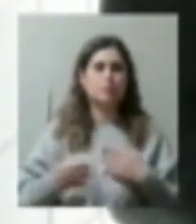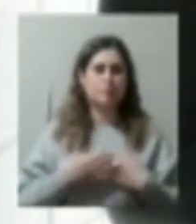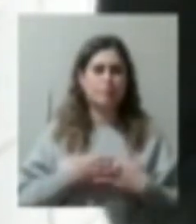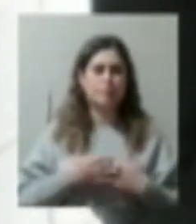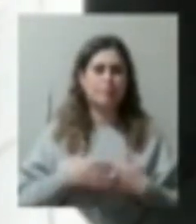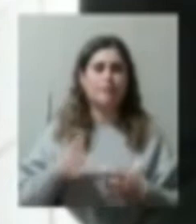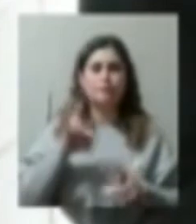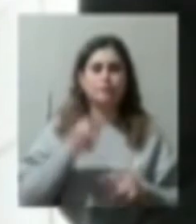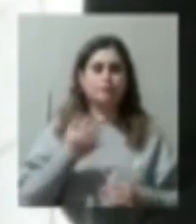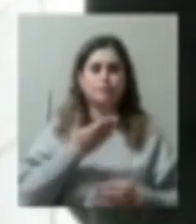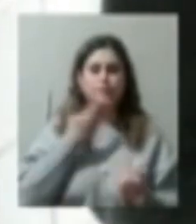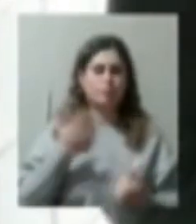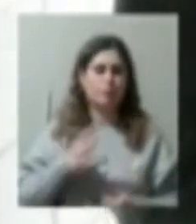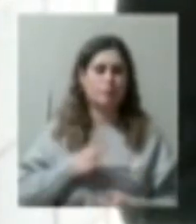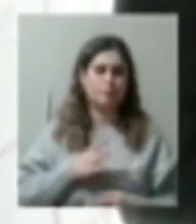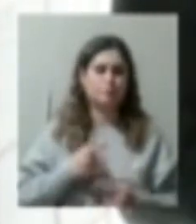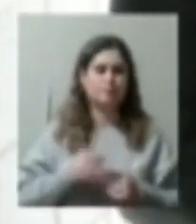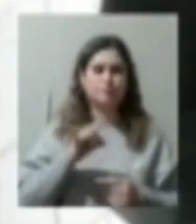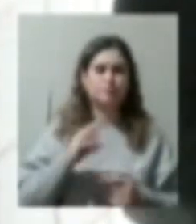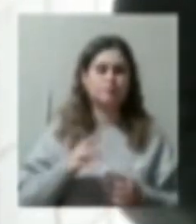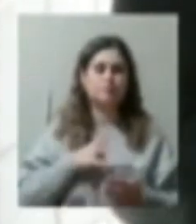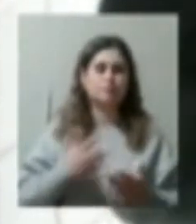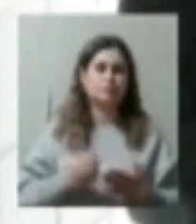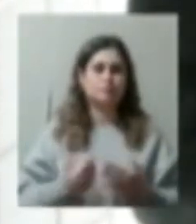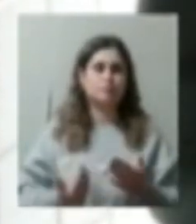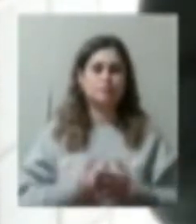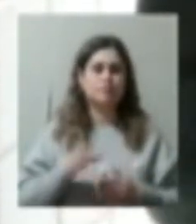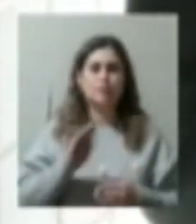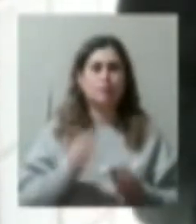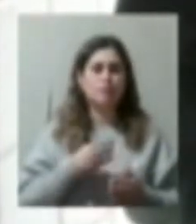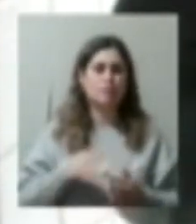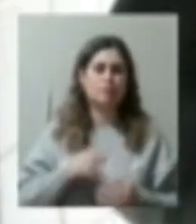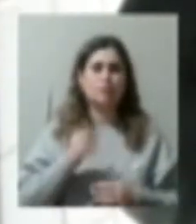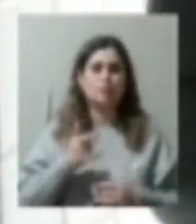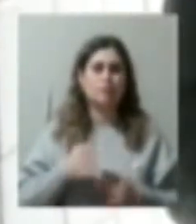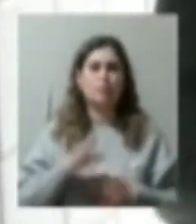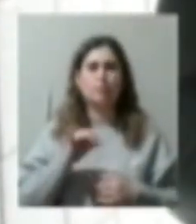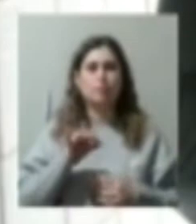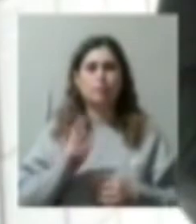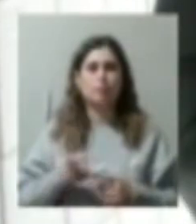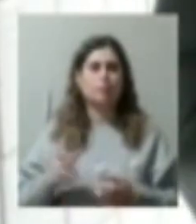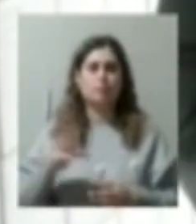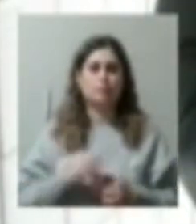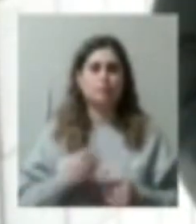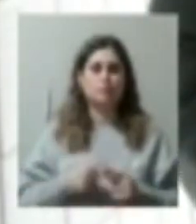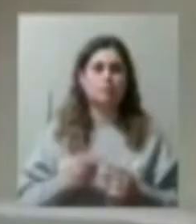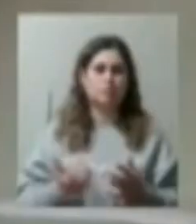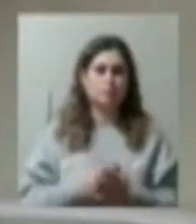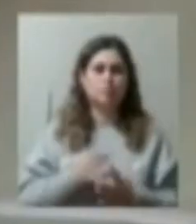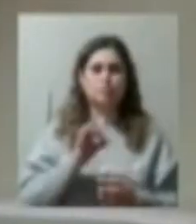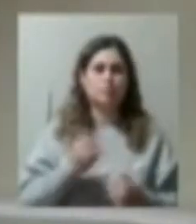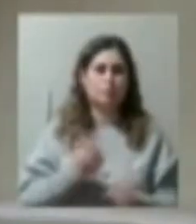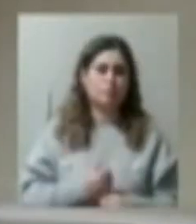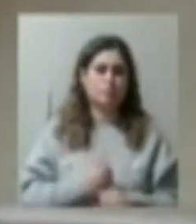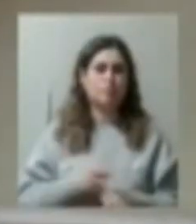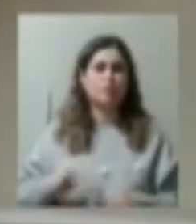вікна, нічого не було тут. Стіни прийшлося по-новому всі шпаклювати, підлога, потолки. Все прийшлося з нуля робити.